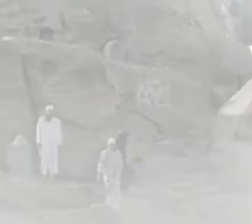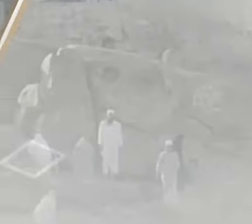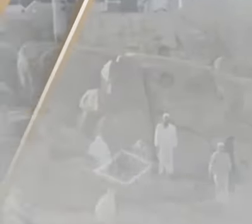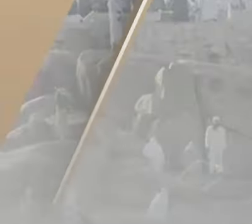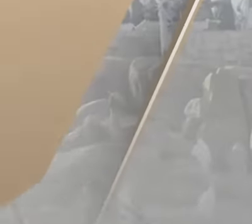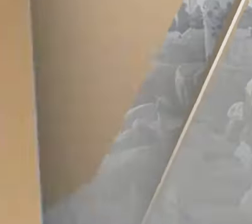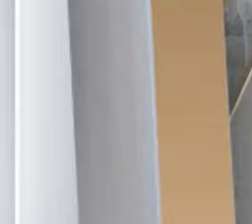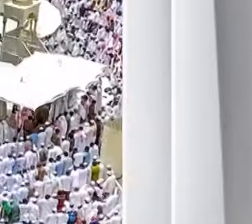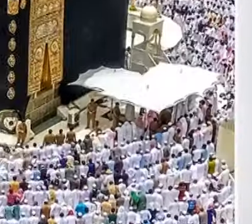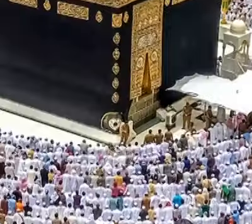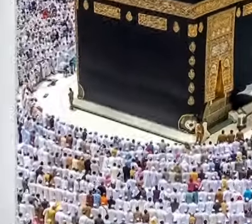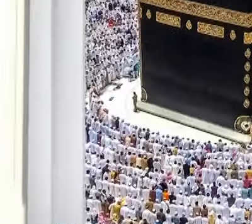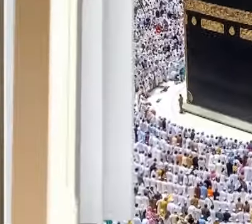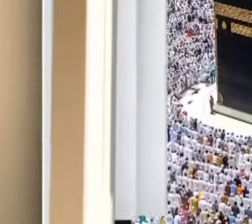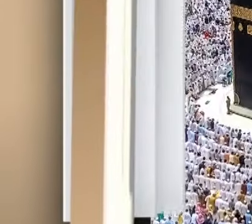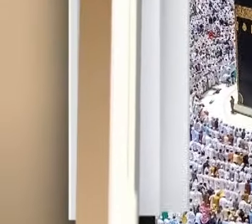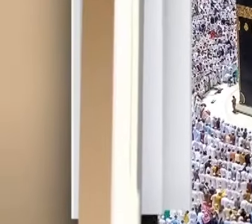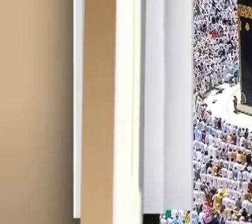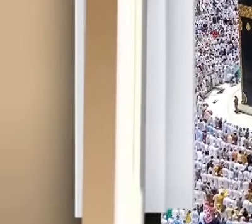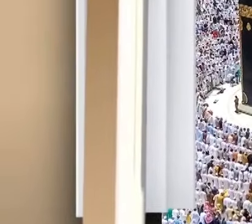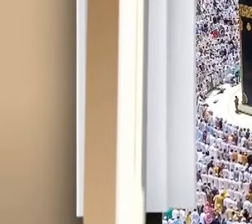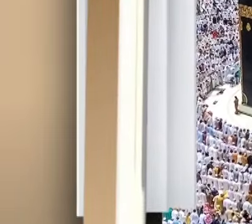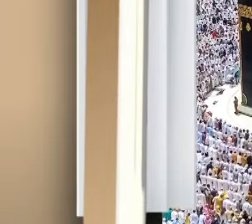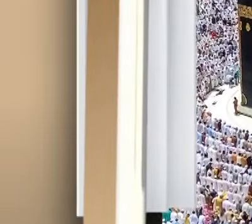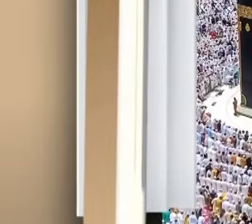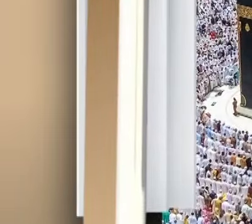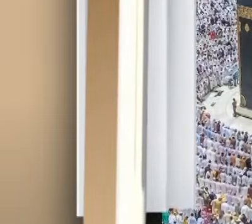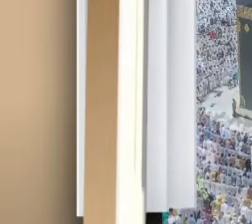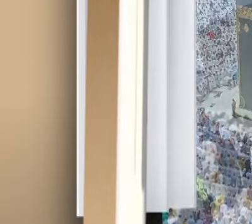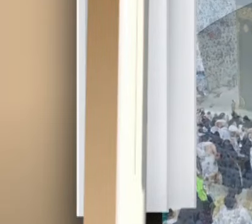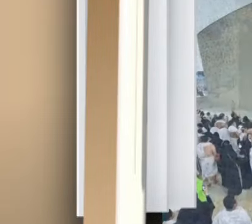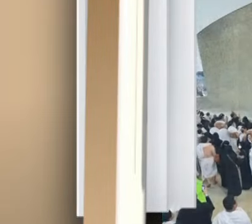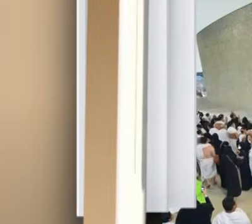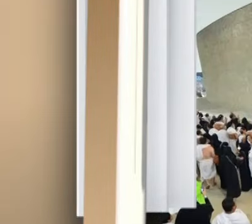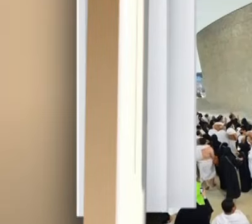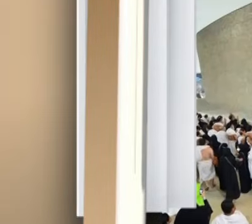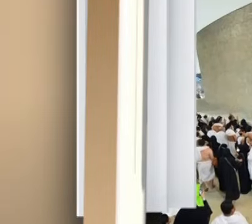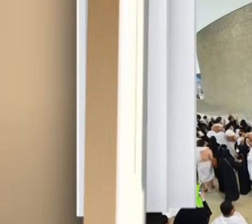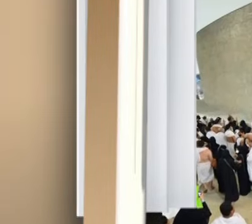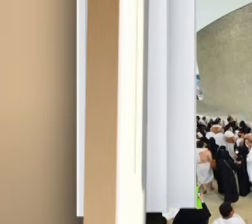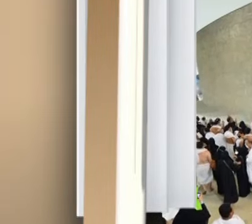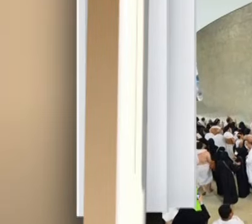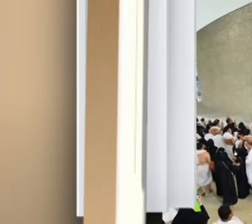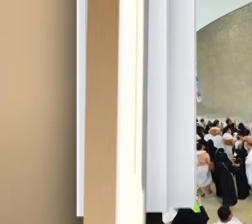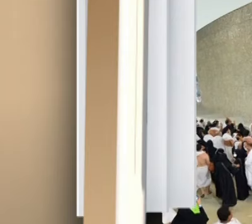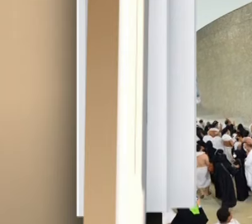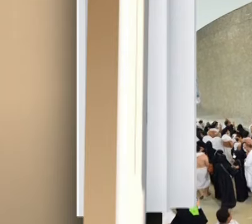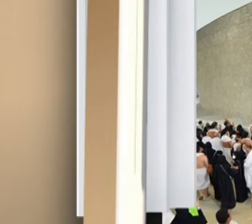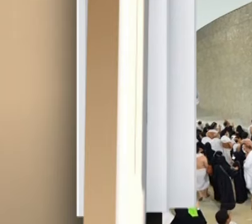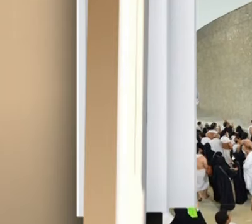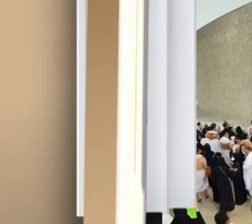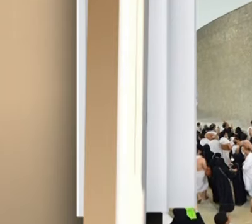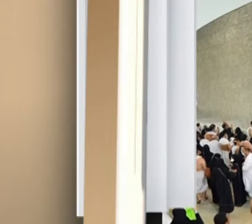لبيك اللهم لبيك، لبيك لا شريك لك لبيك،